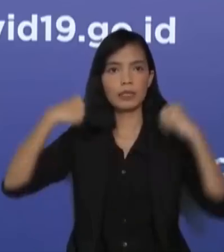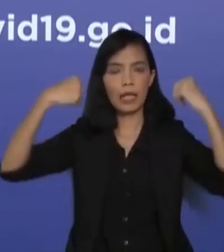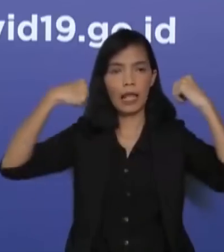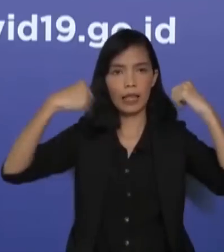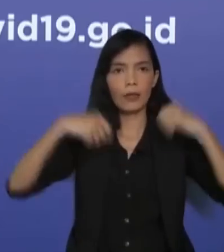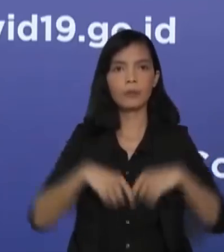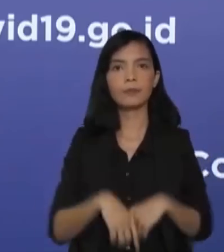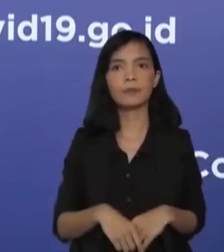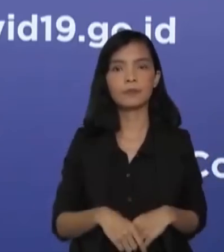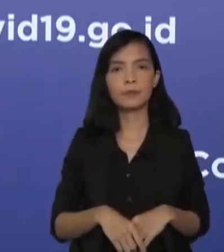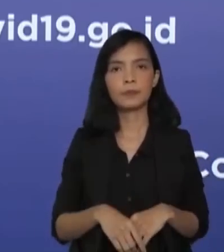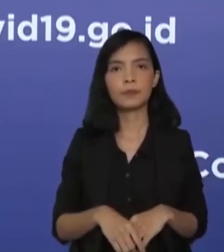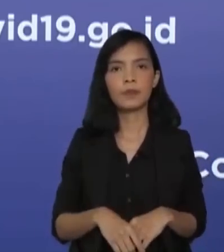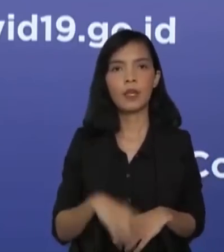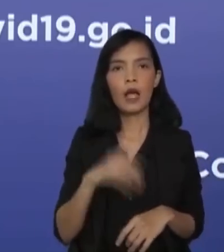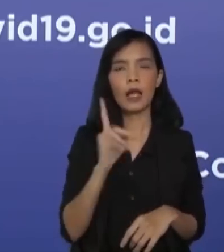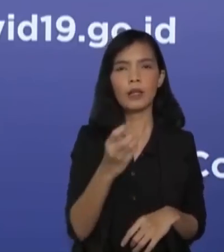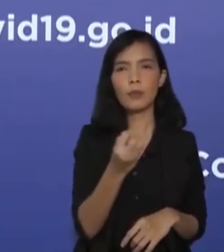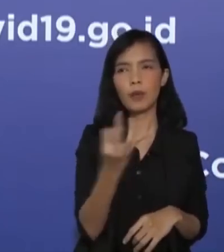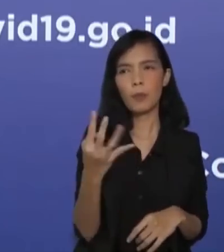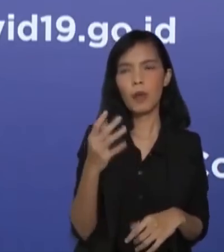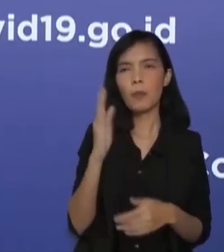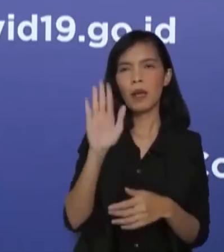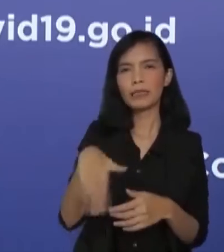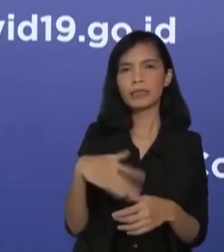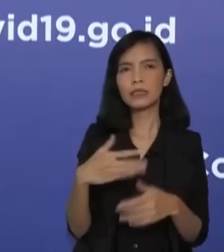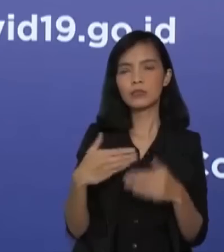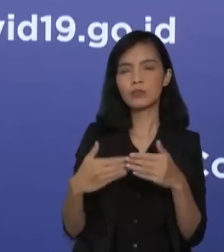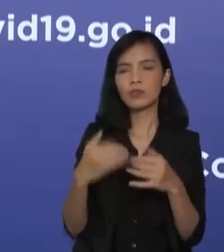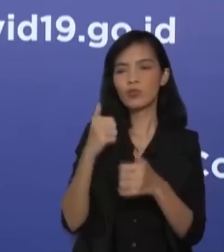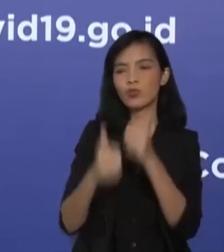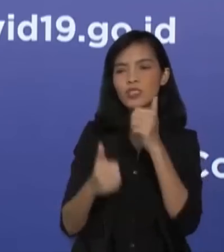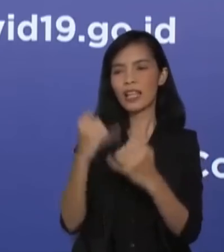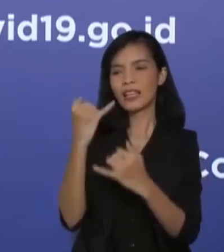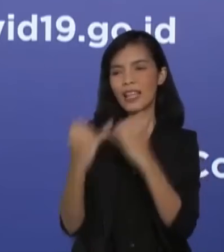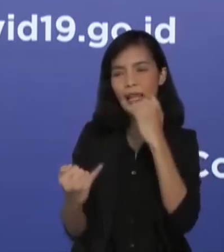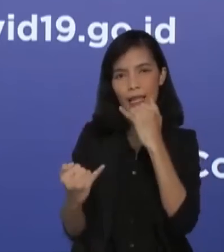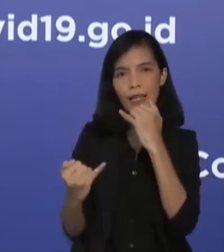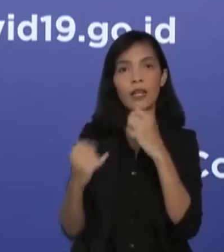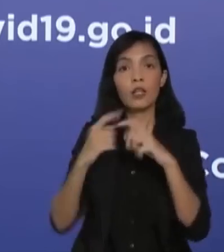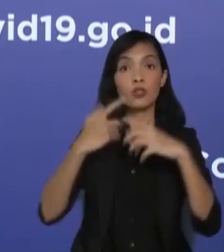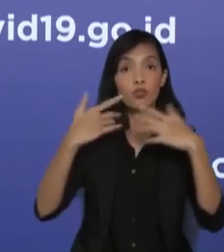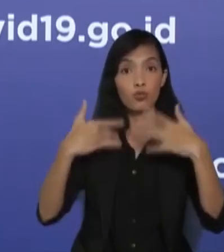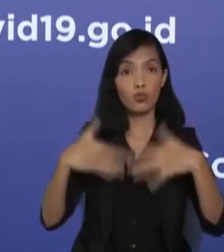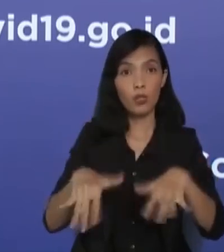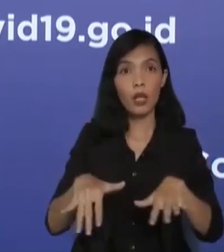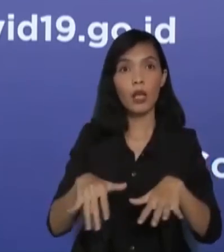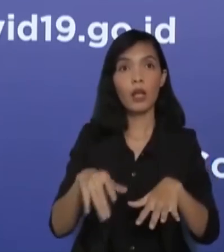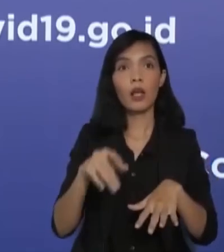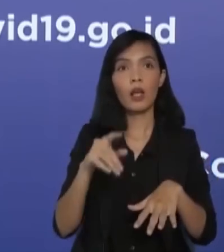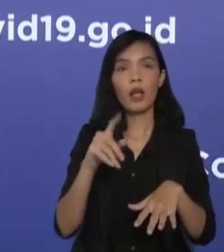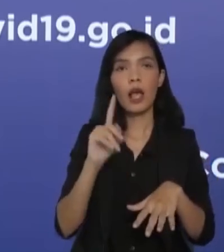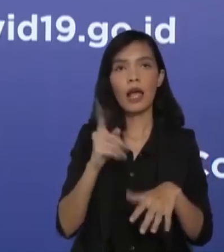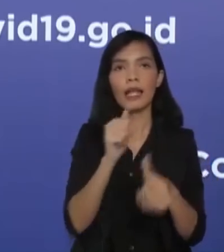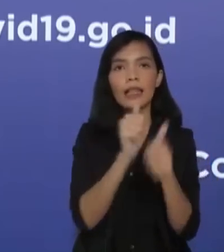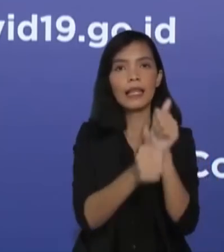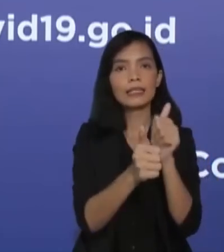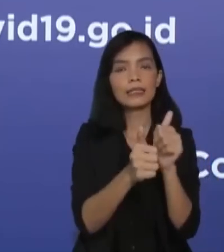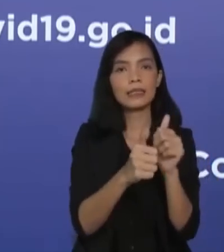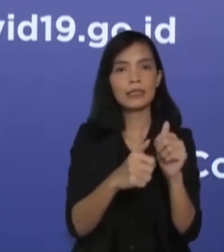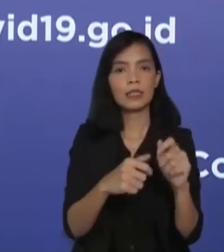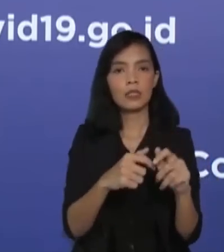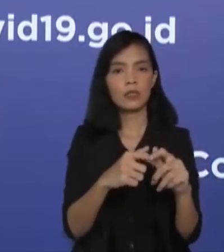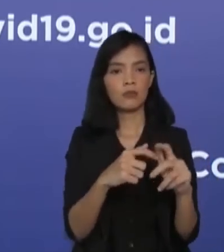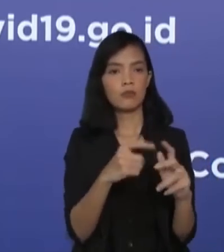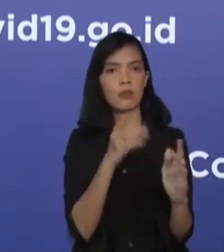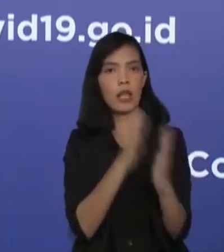Nah, sebagian masih melakukan uji endurance sebagai uji tahap akhir, setelah itu kemudian dilakukan uji klinis